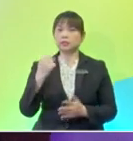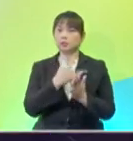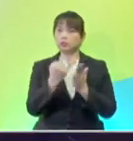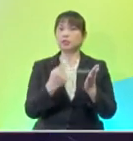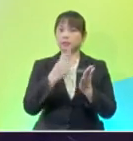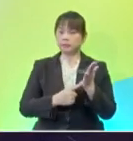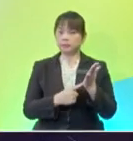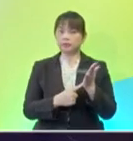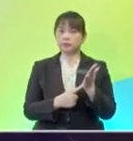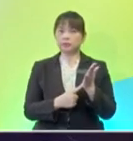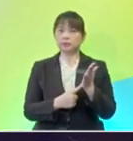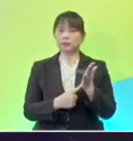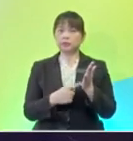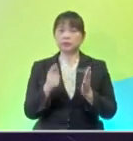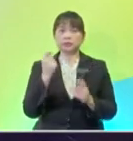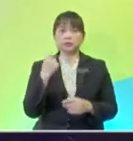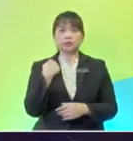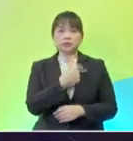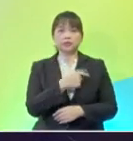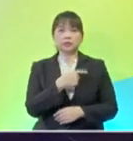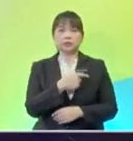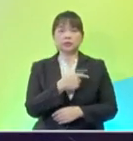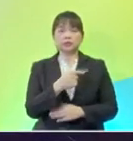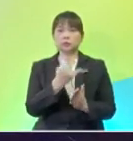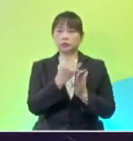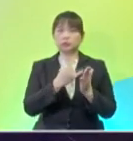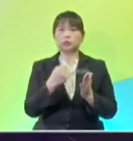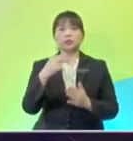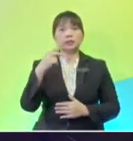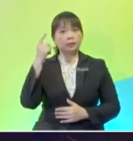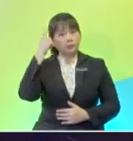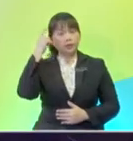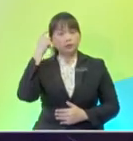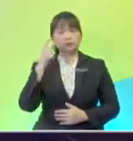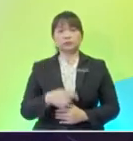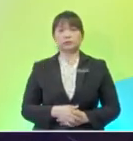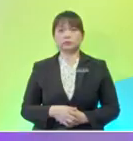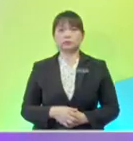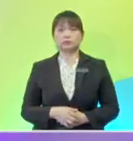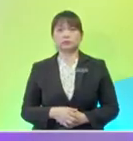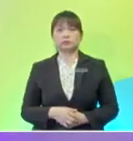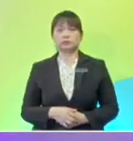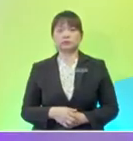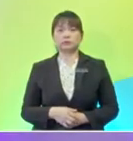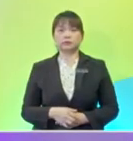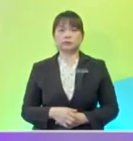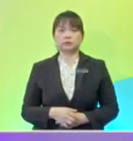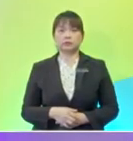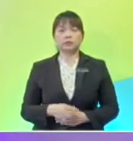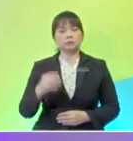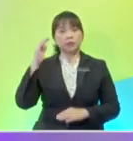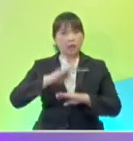Eh ini Eh kok Jeko Kita Luka Kepala dia oke bagian atas bagian atas